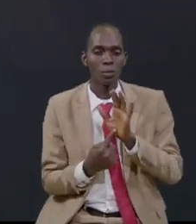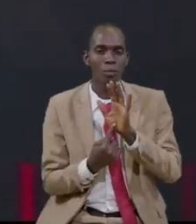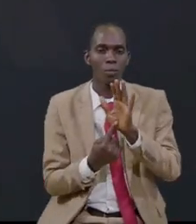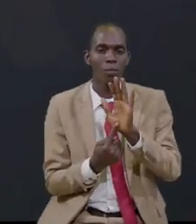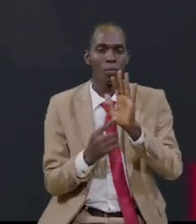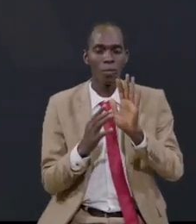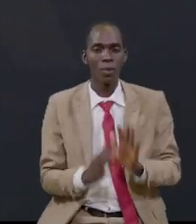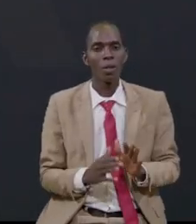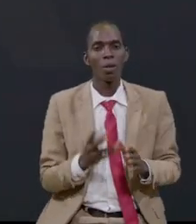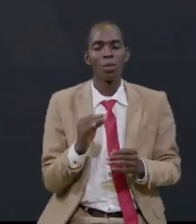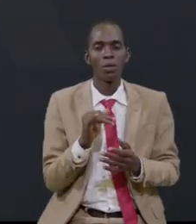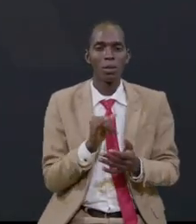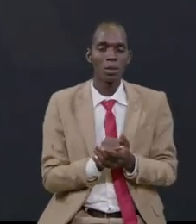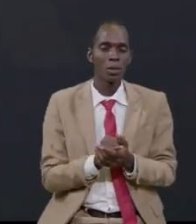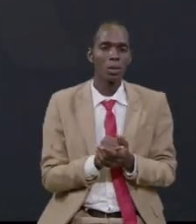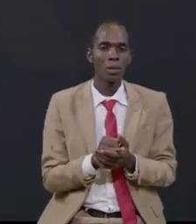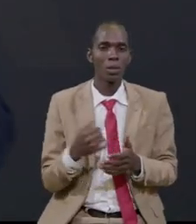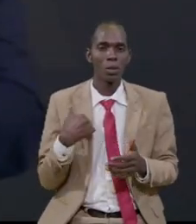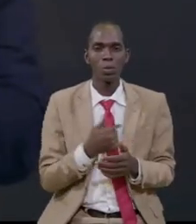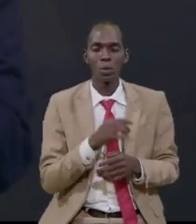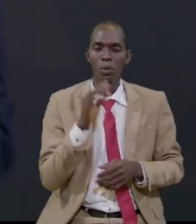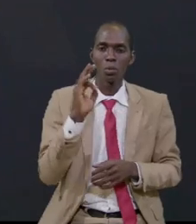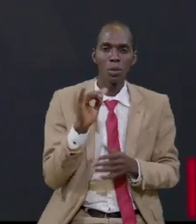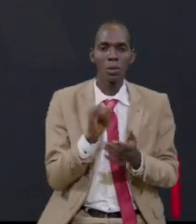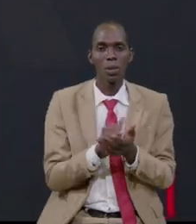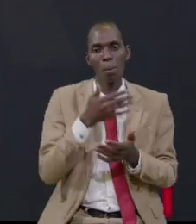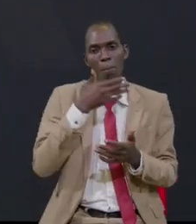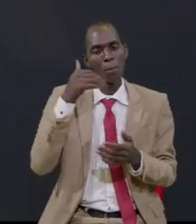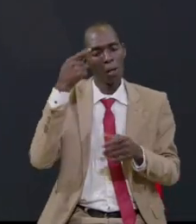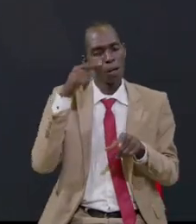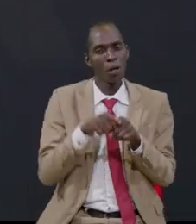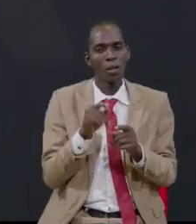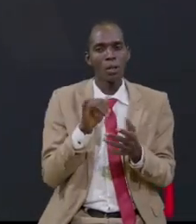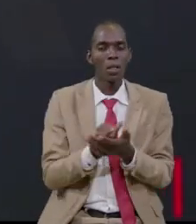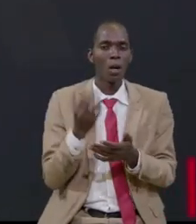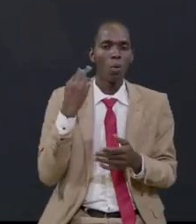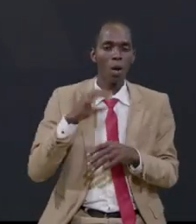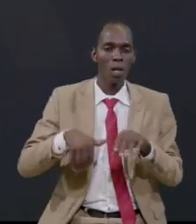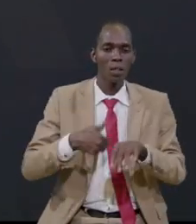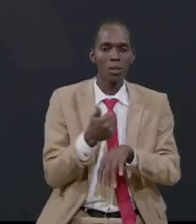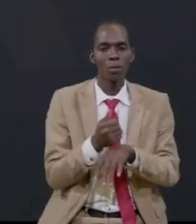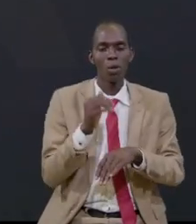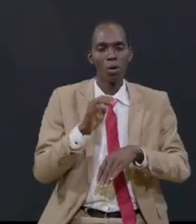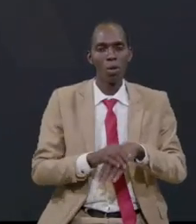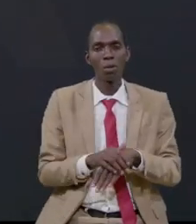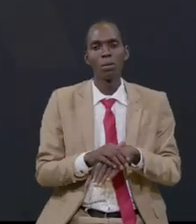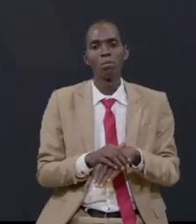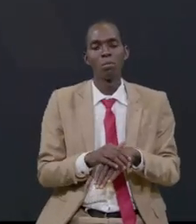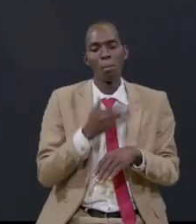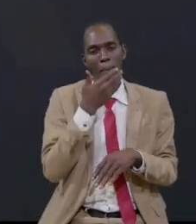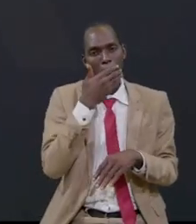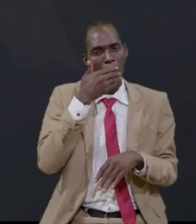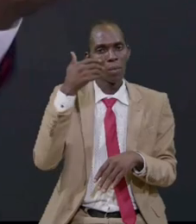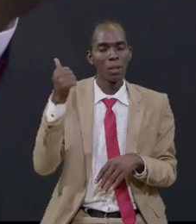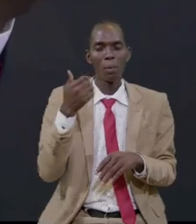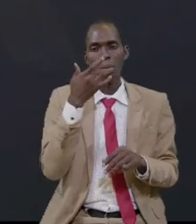de cette médiation, et nous prêchons cette meilleure excellence, alliance établie, si de meilleures promesses.